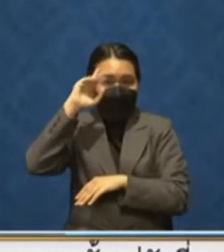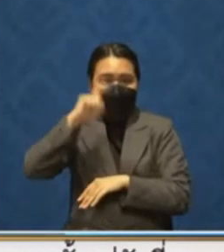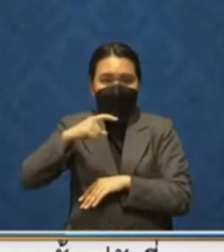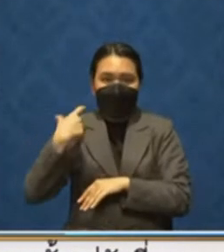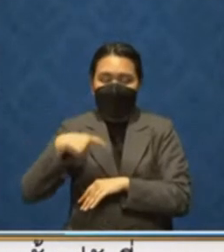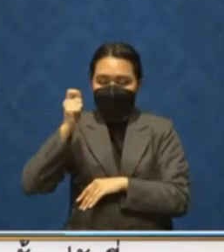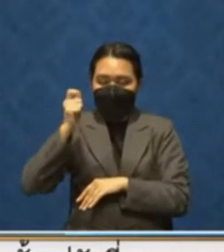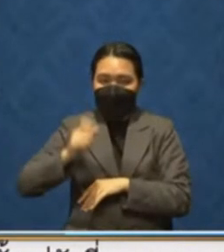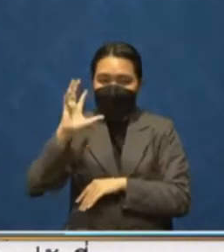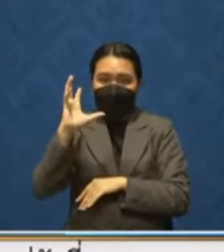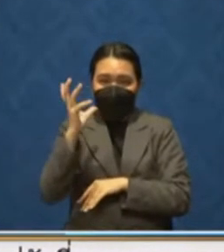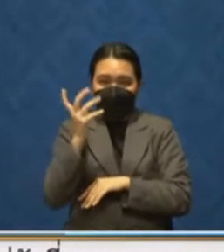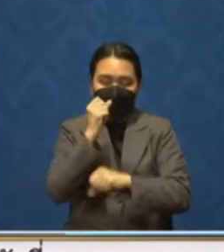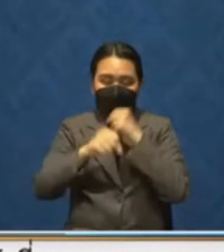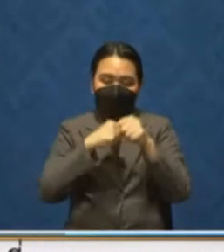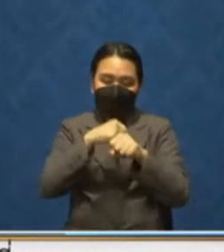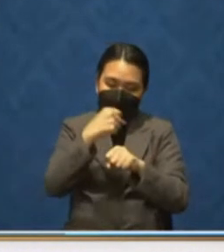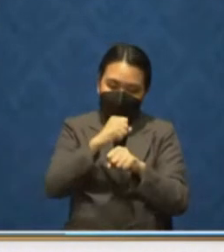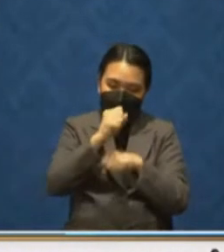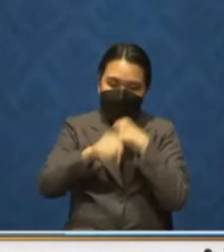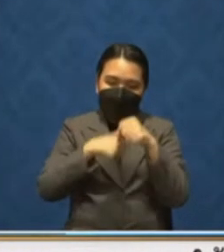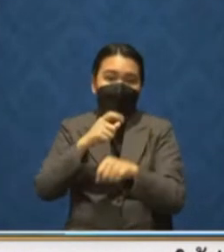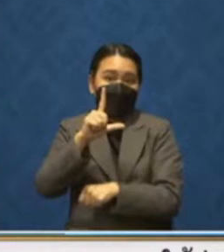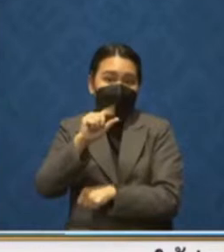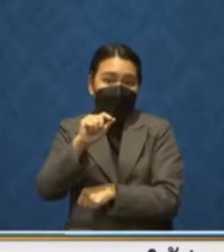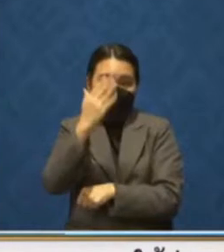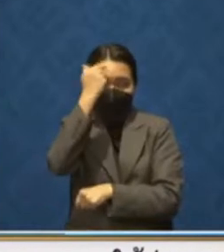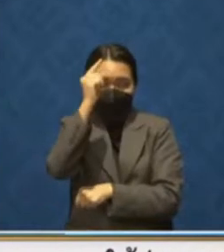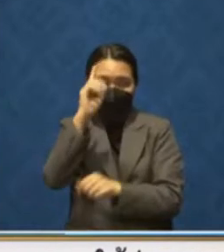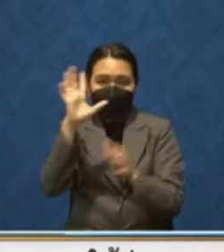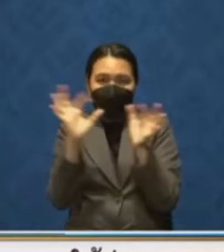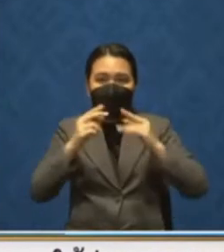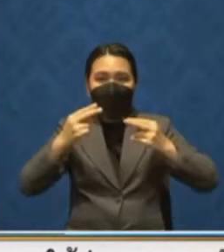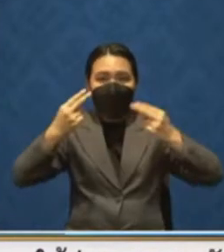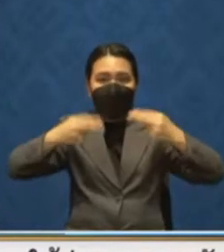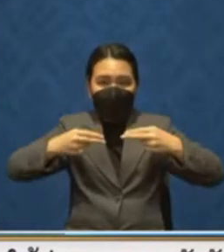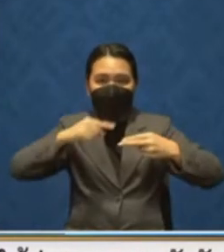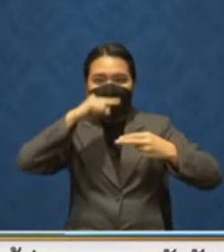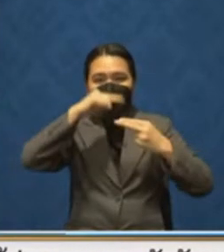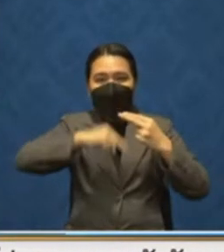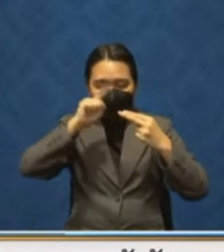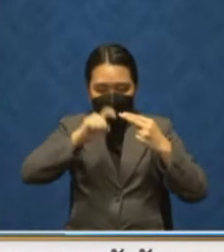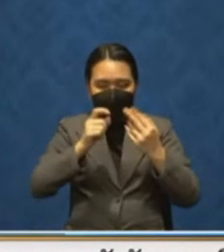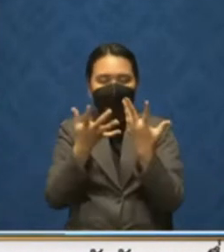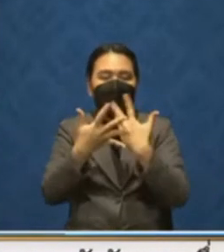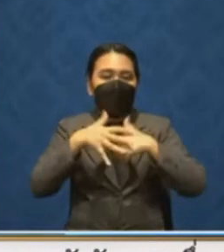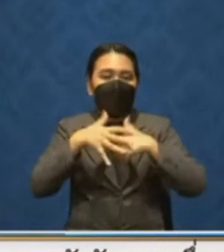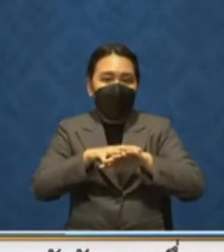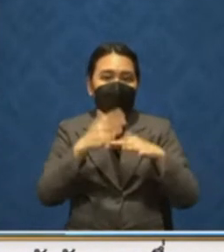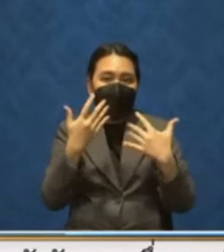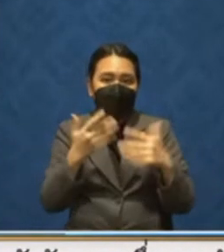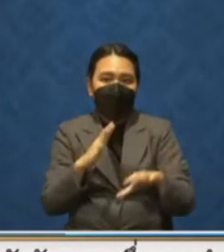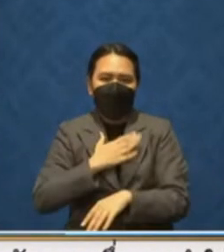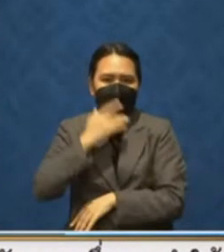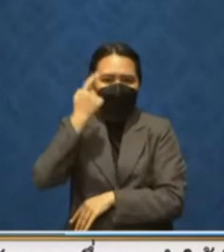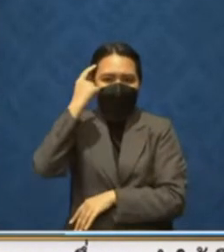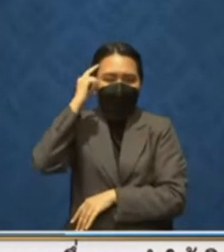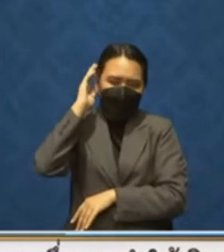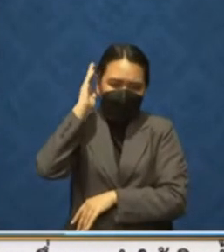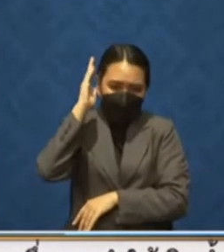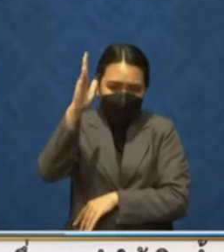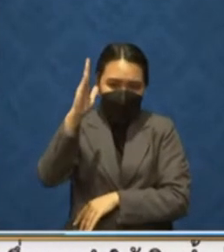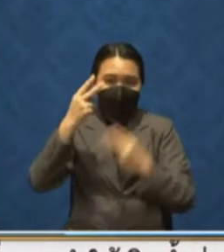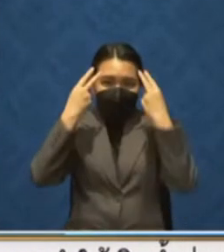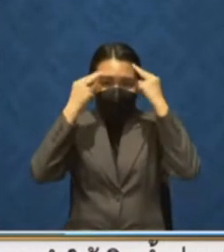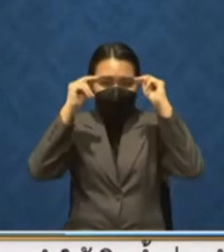20ปีเป็นอาชญากรรมสงครามที่ไทยจะต้องเข้าไปมีส่วนร่วมด้วยและผมไม่รู้ว่าตอนนั้นนายกรัฐมนตรีจะรับผิดชอบยังไง